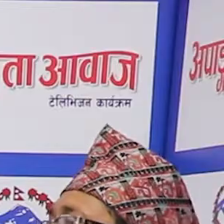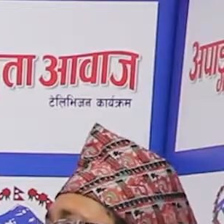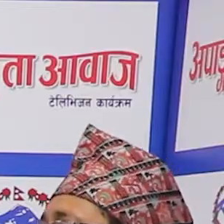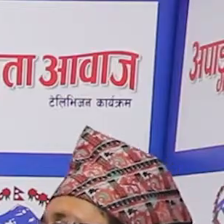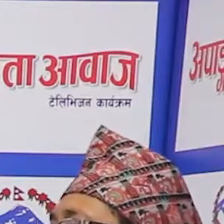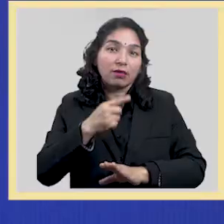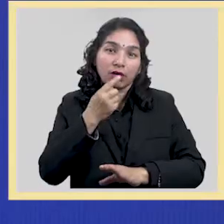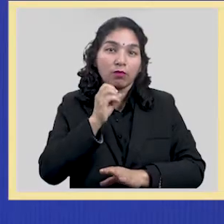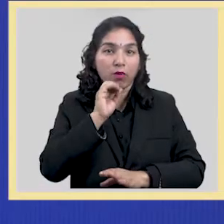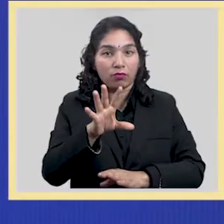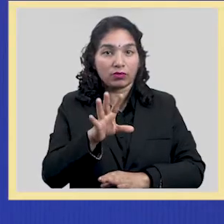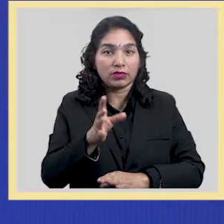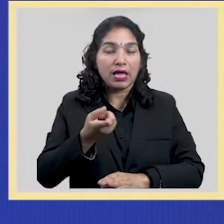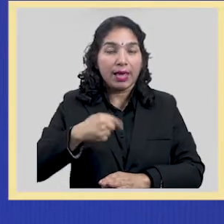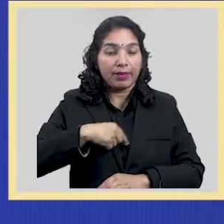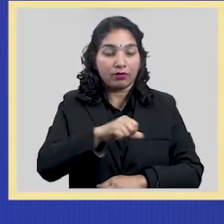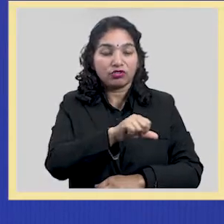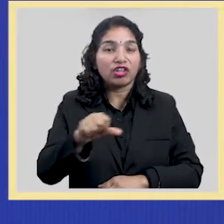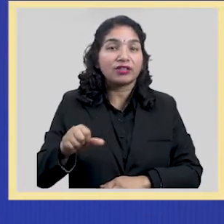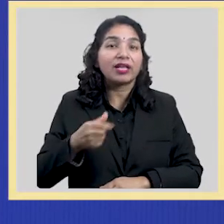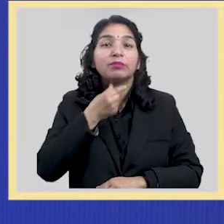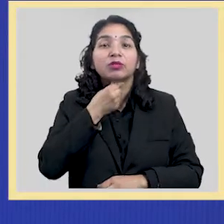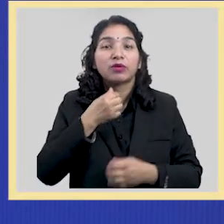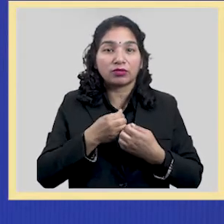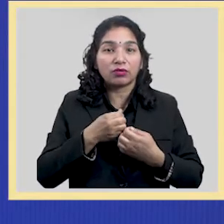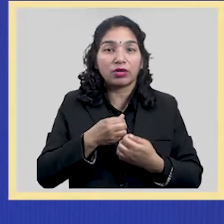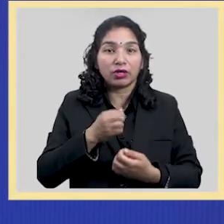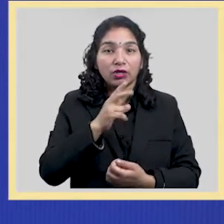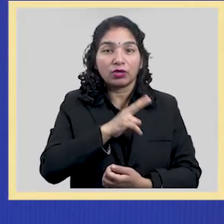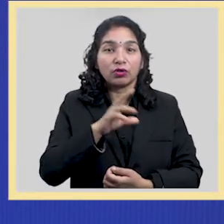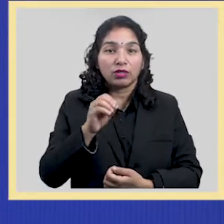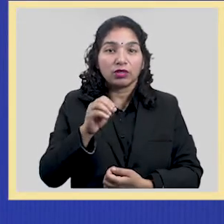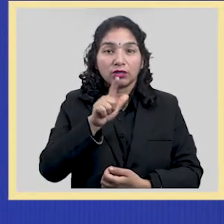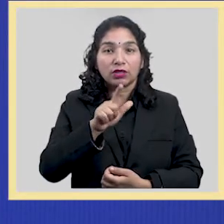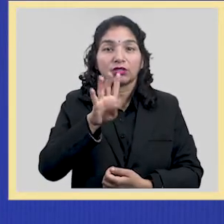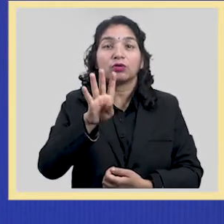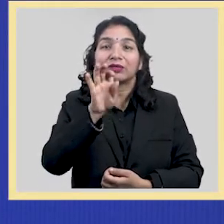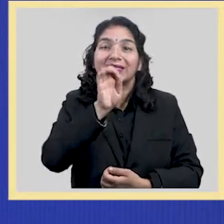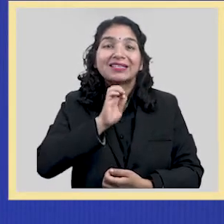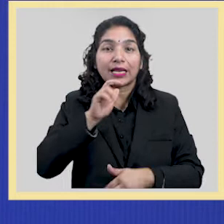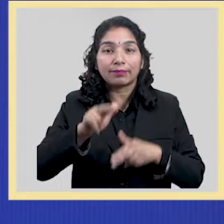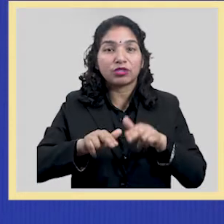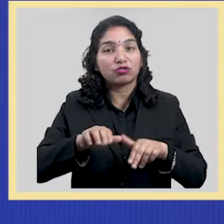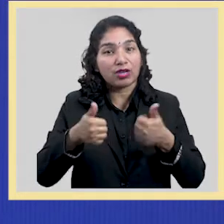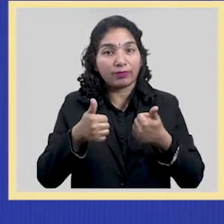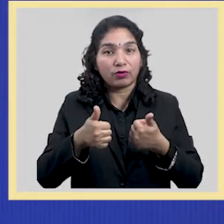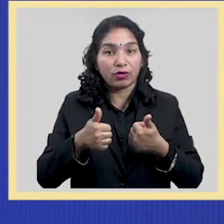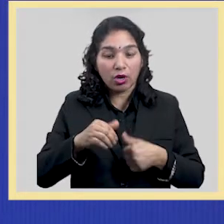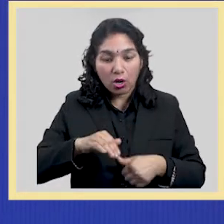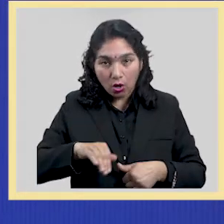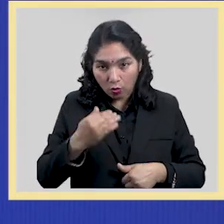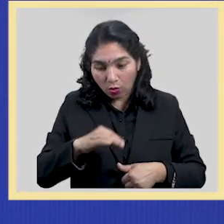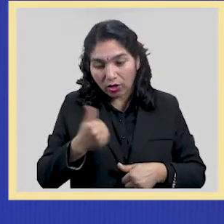भन्ने सबैलाई सुनाइदिनु। हामीलाई एउटा जनताले विश्वास गरेर 74 सालमा निर्वाचित गरेर एउटा